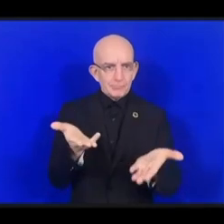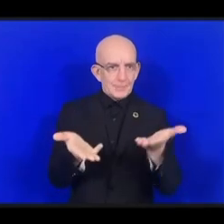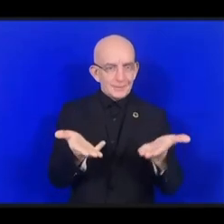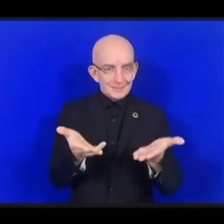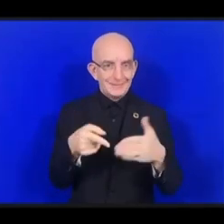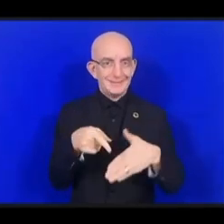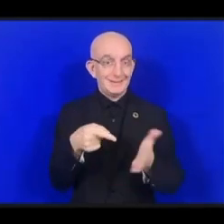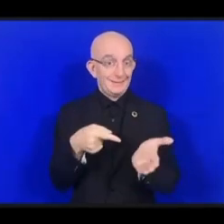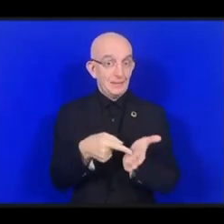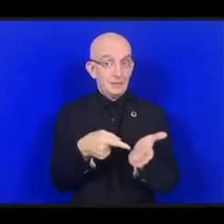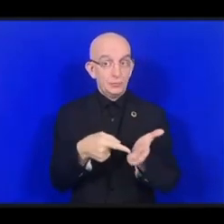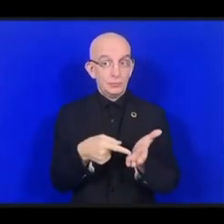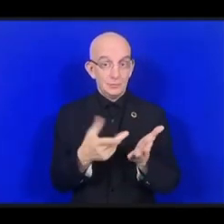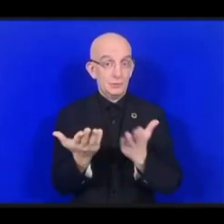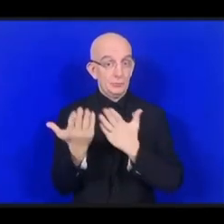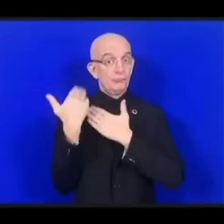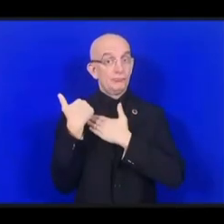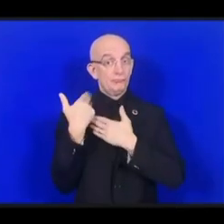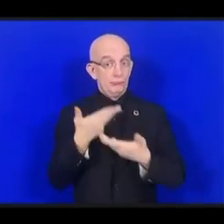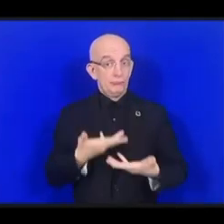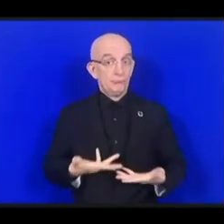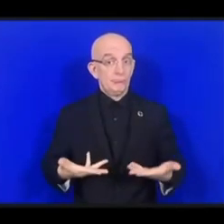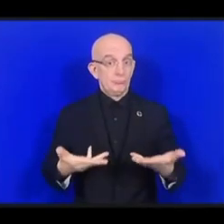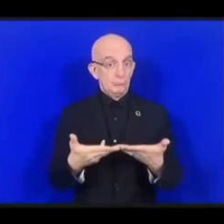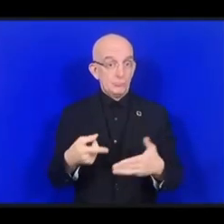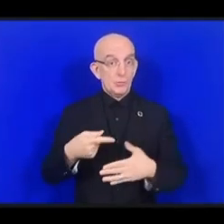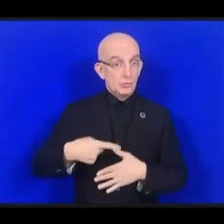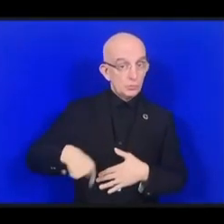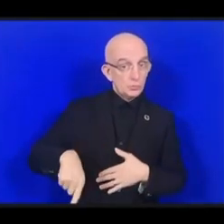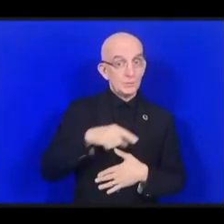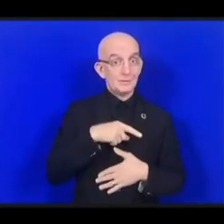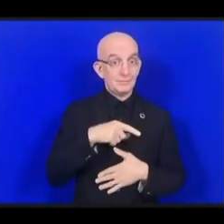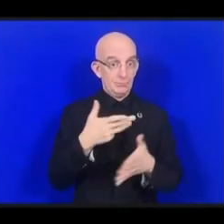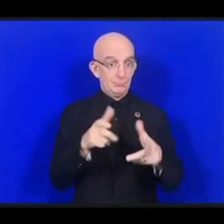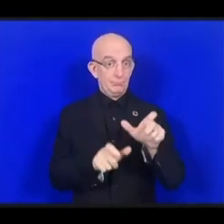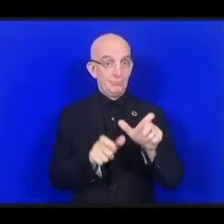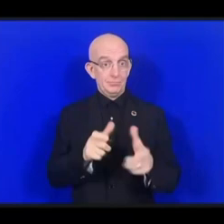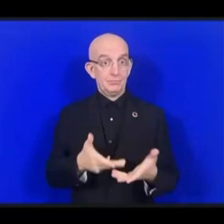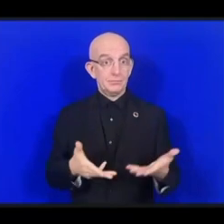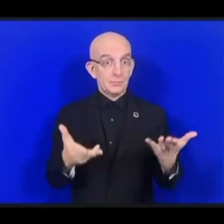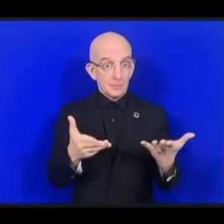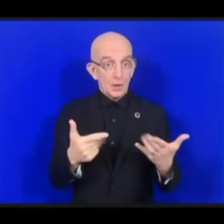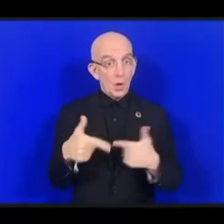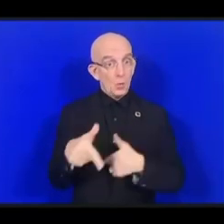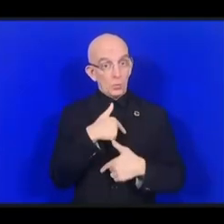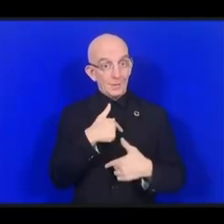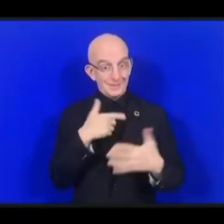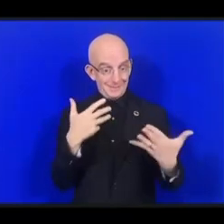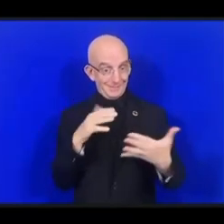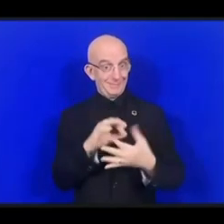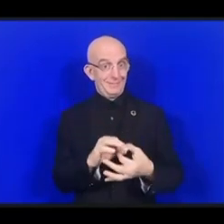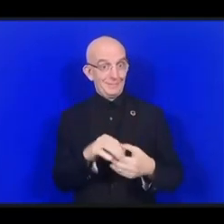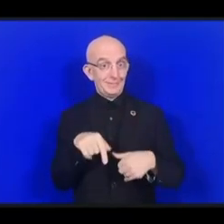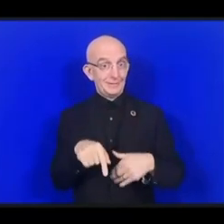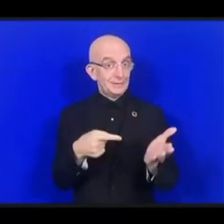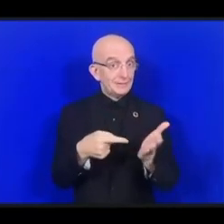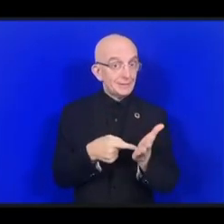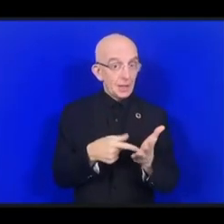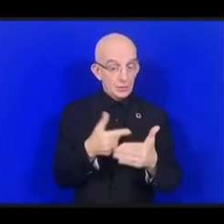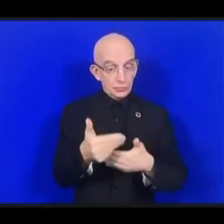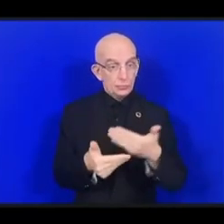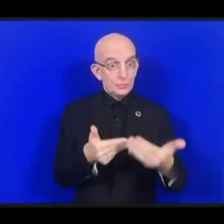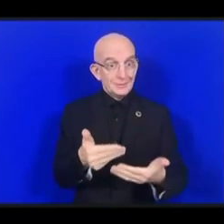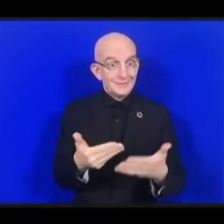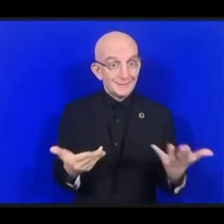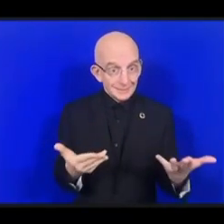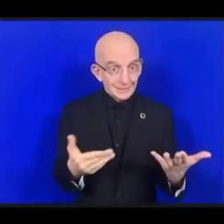ますあらゆる人を後押しする上での優先助員はデジタルデバイドを解消し必要な場所